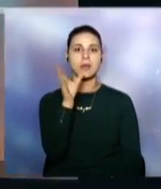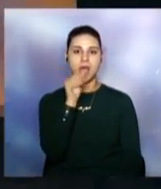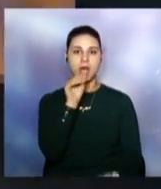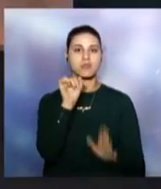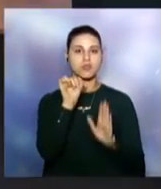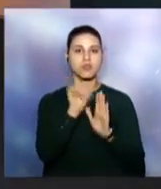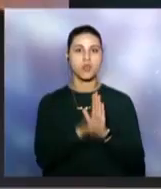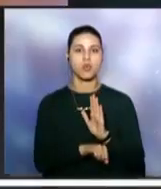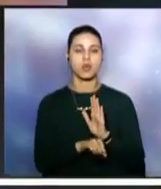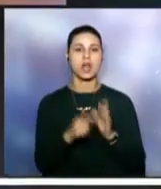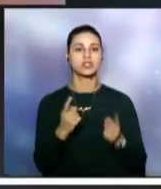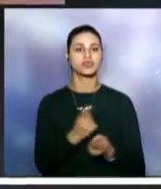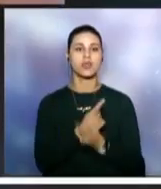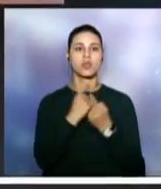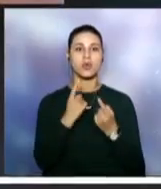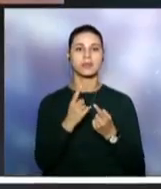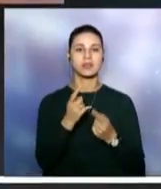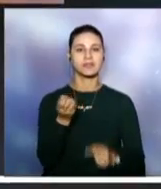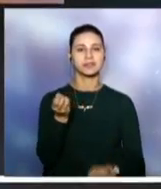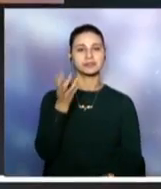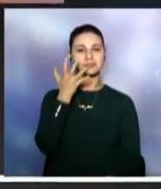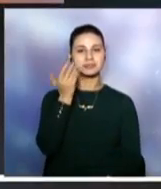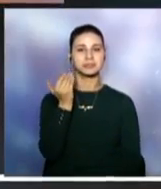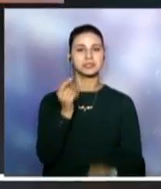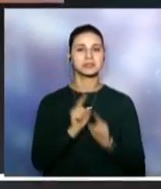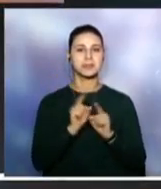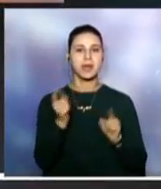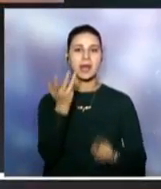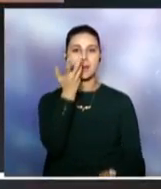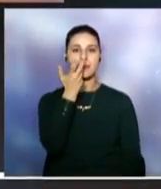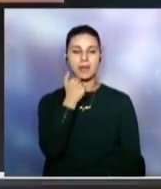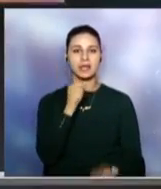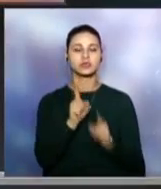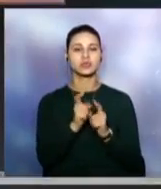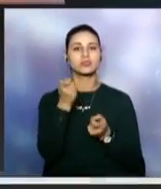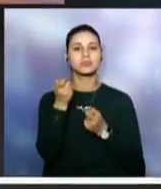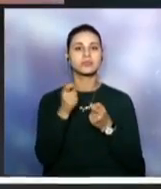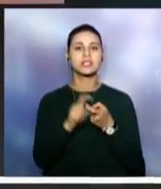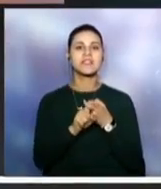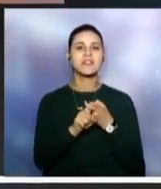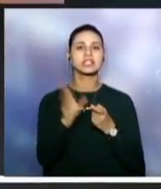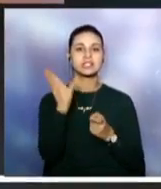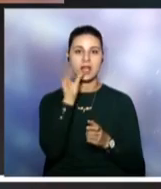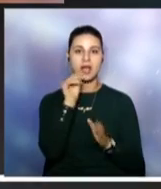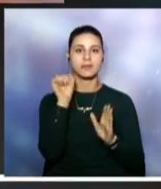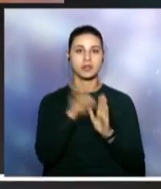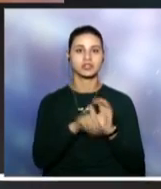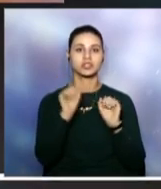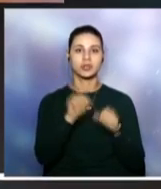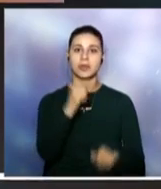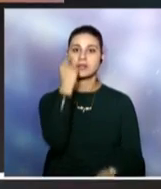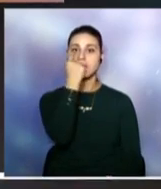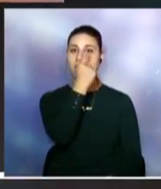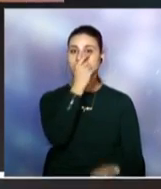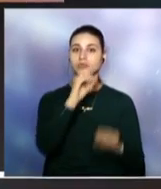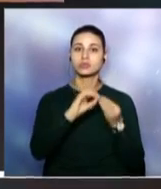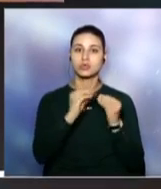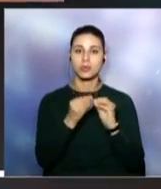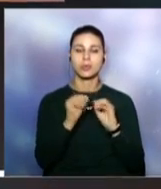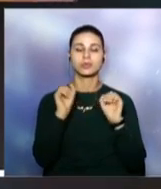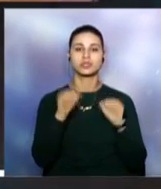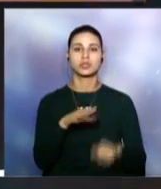ვირუსს. ცნობილია, რომ ჩვეულებრივი ულტრაისფერი გამოსხივება კლავს მიკრობებს და შეიძლება გახდეს კატარაქტას და ზოგიერთ